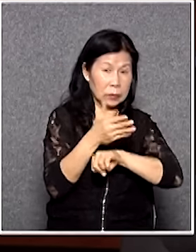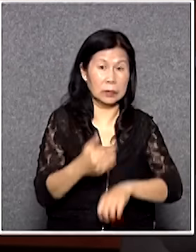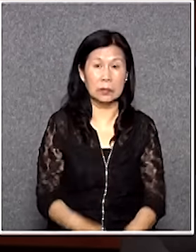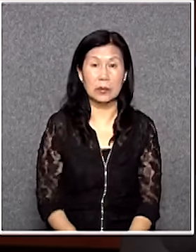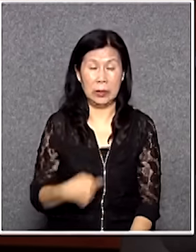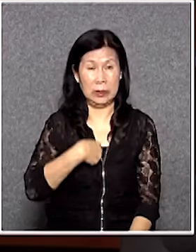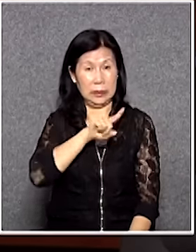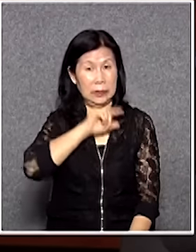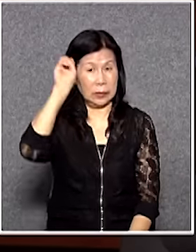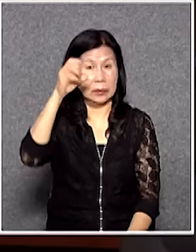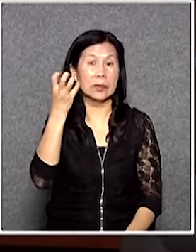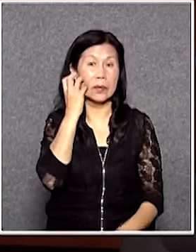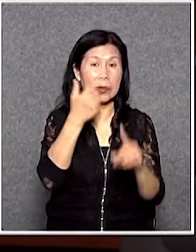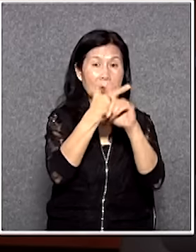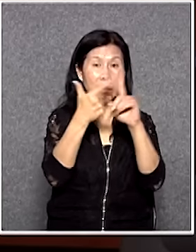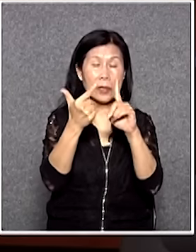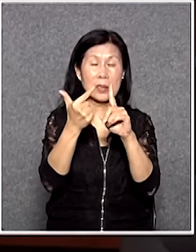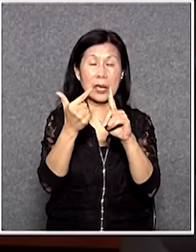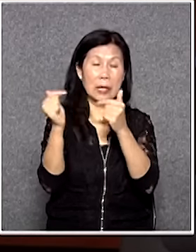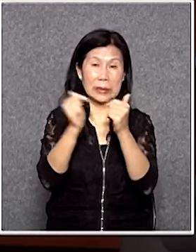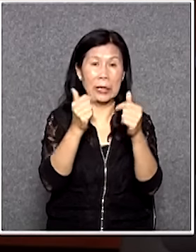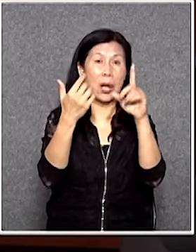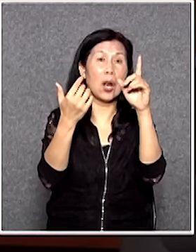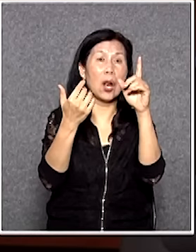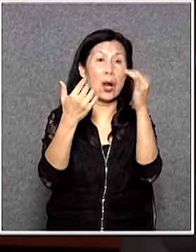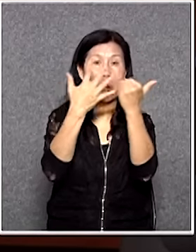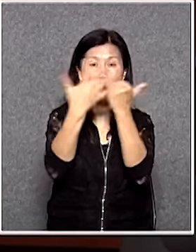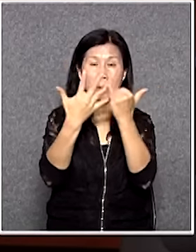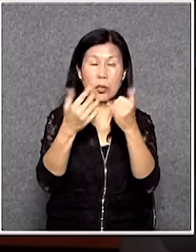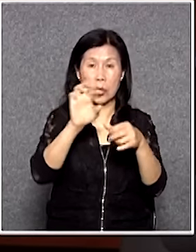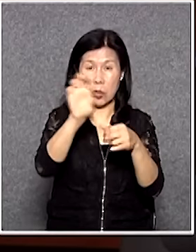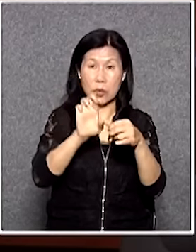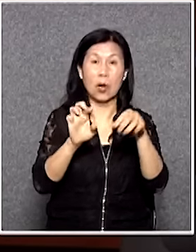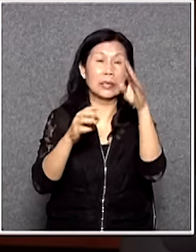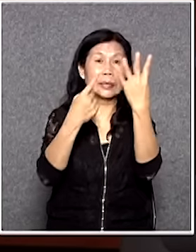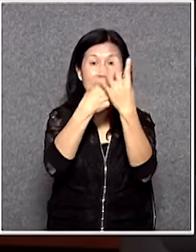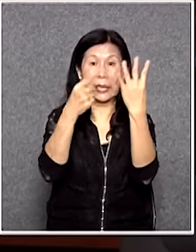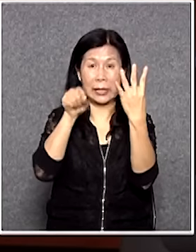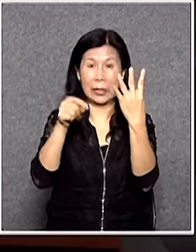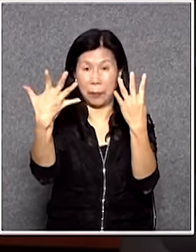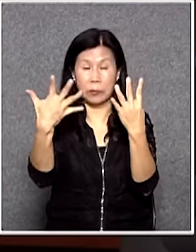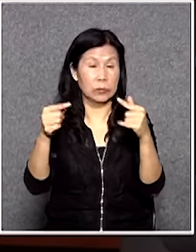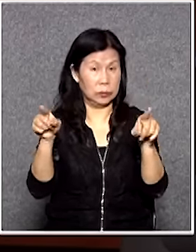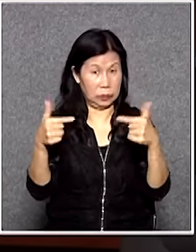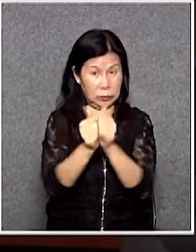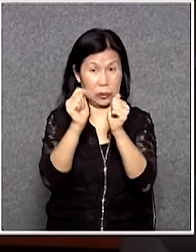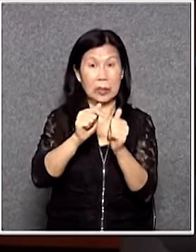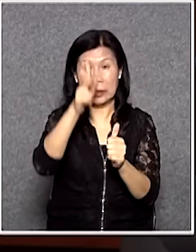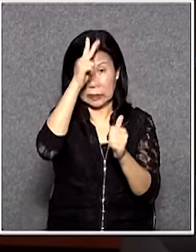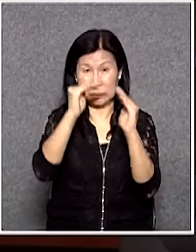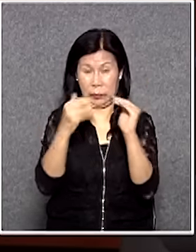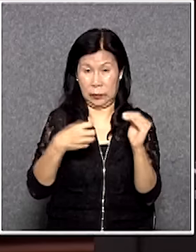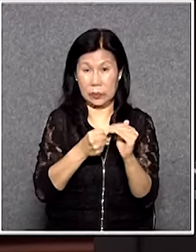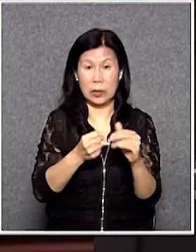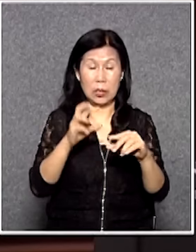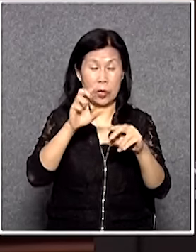建議就是將18與65之間的中位數41.5，這個很合理，不用民意調查的，局長，中位